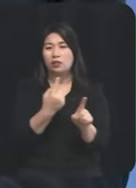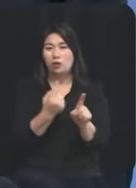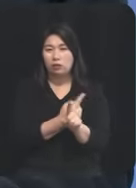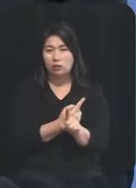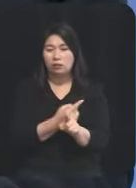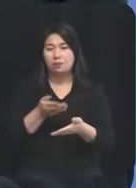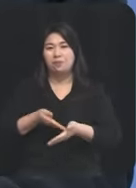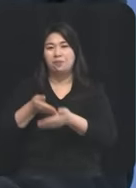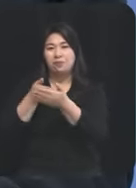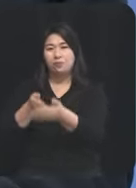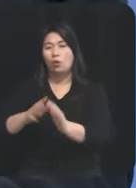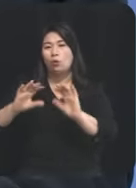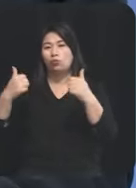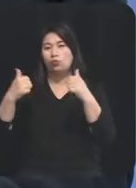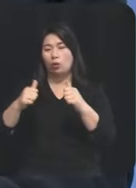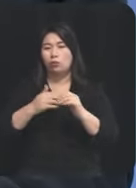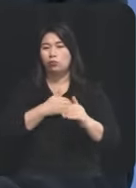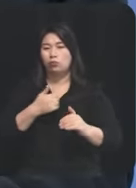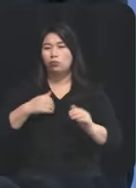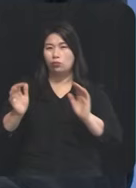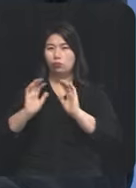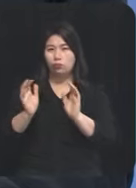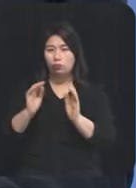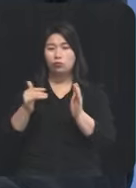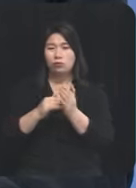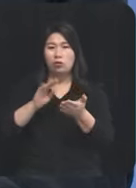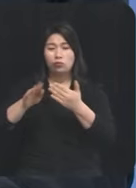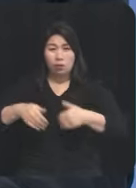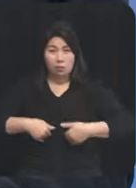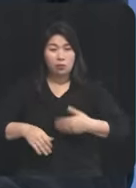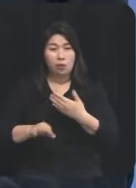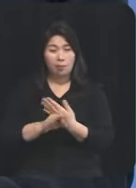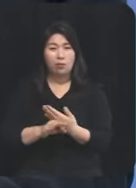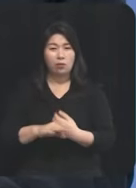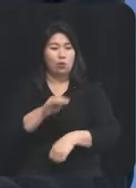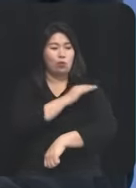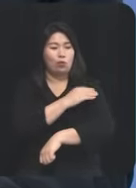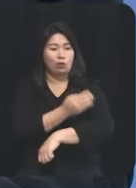발의를 해서 국회에서 충분히 논의한 뒤에 필요하다면 강제